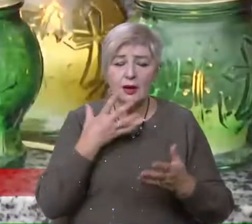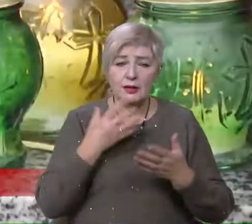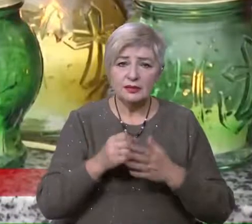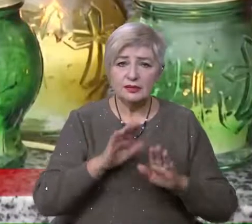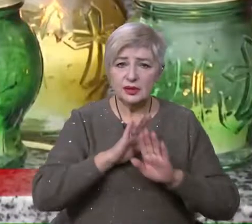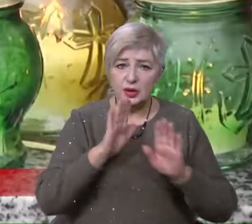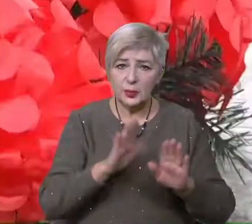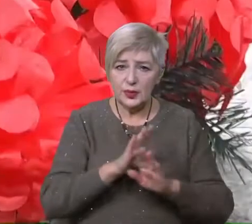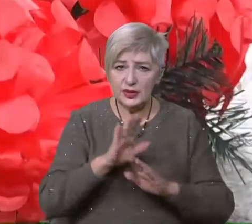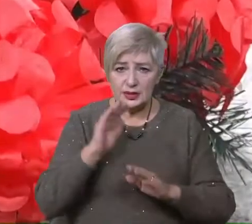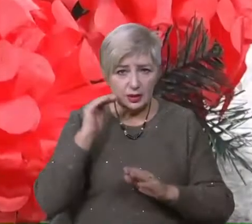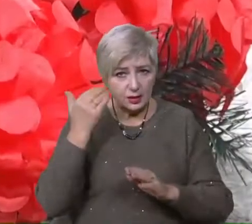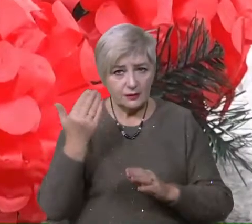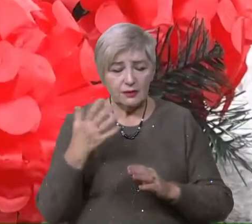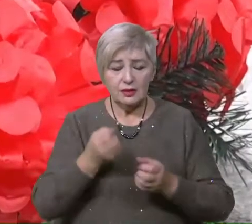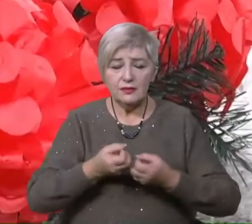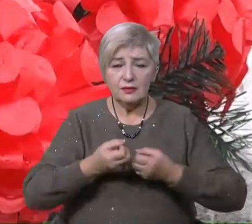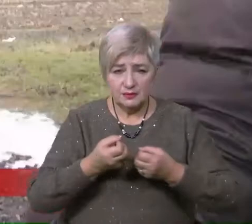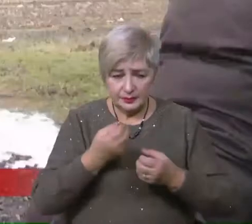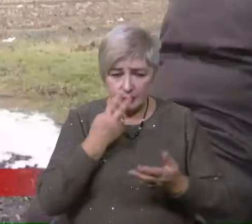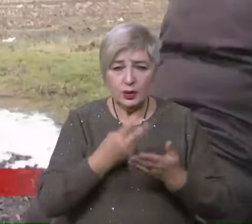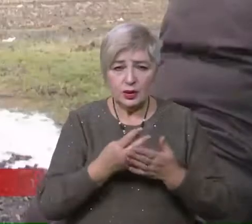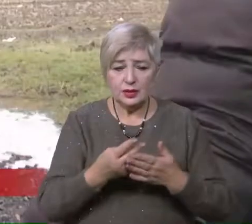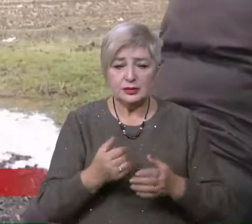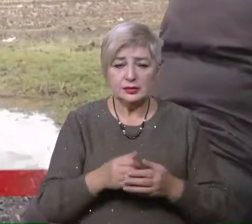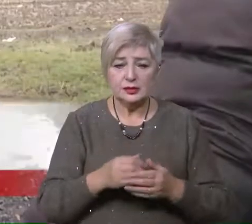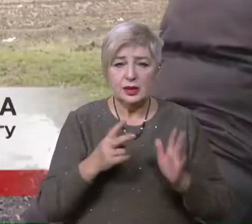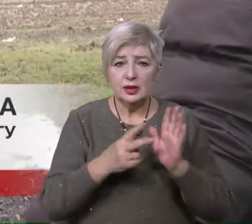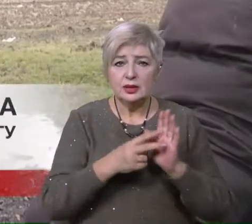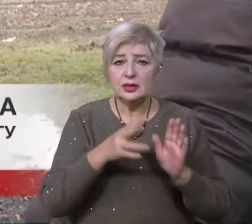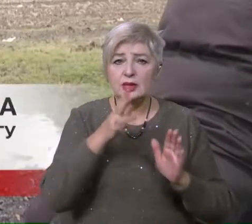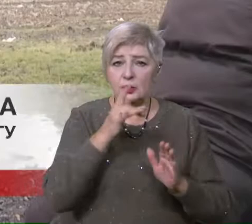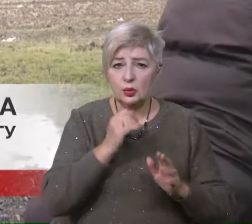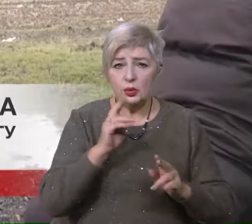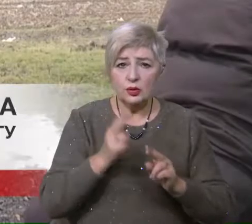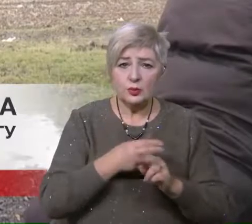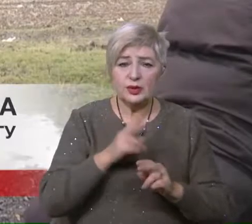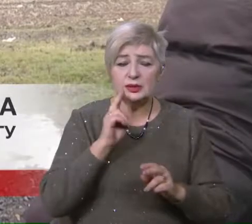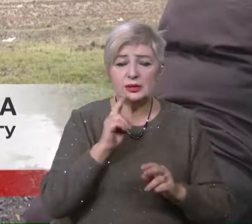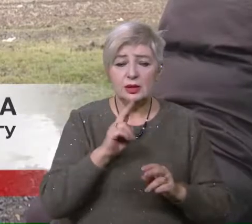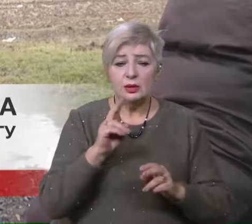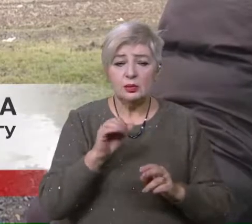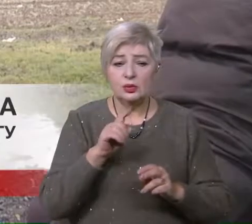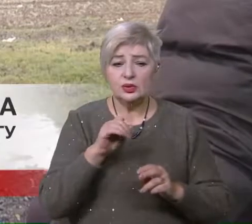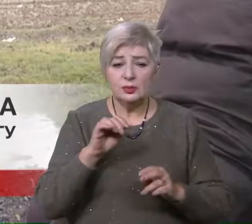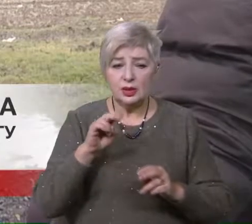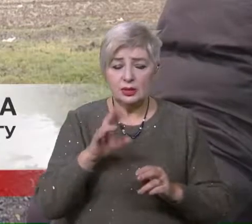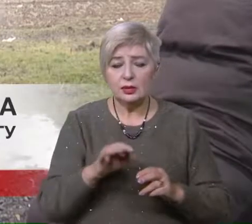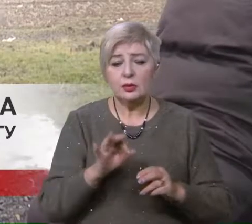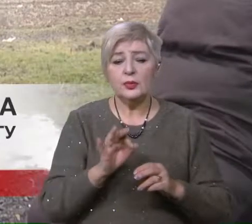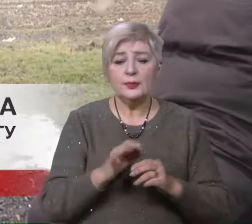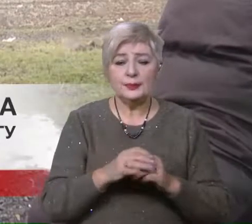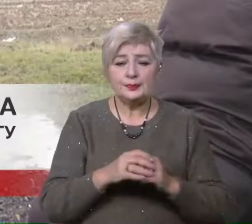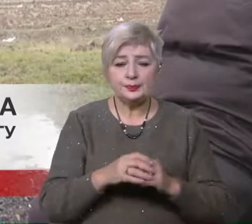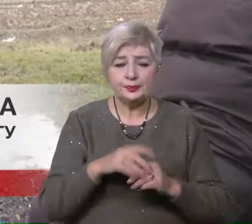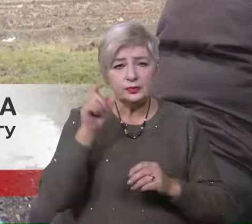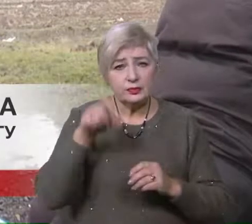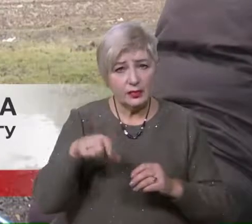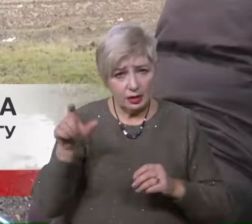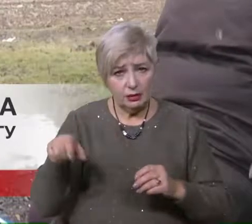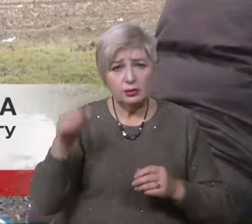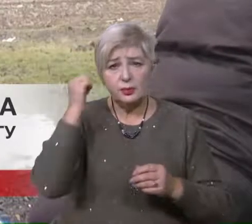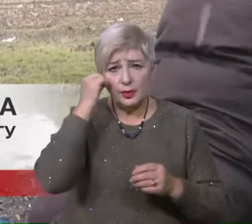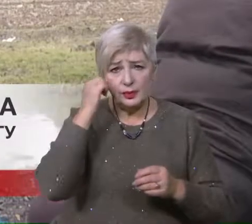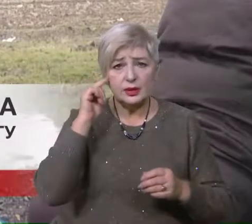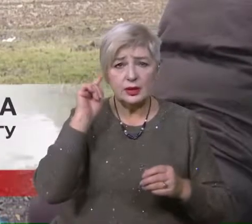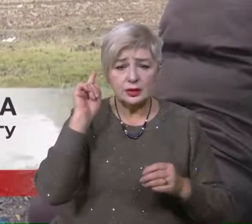він висвітлював їх. 7 років без Андрія Кузьменка, останній концерт був у Кривому Розі. По великому рахунку люди пам'ятають, люди